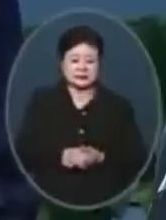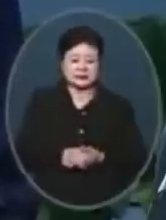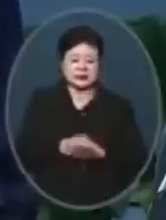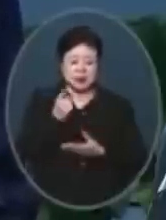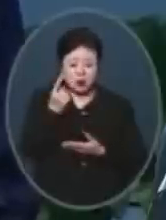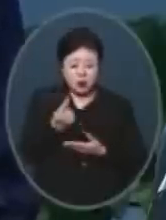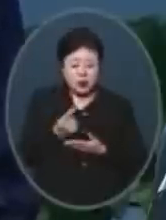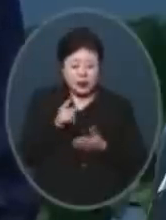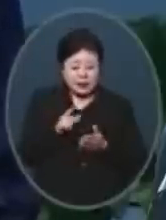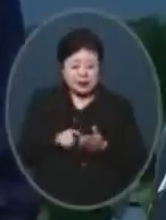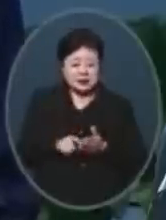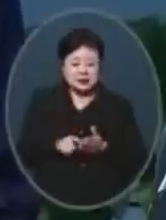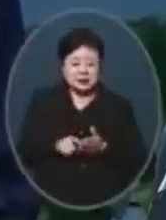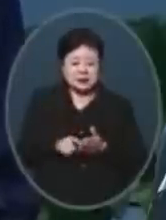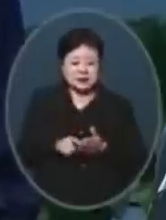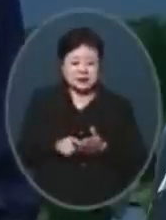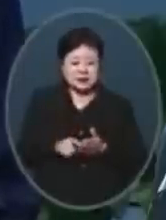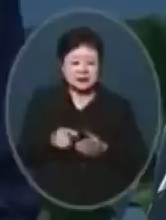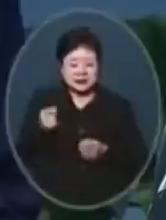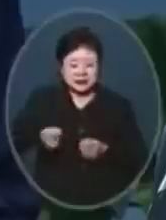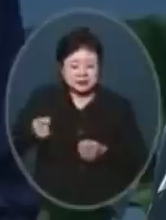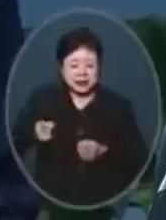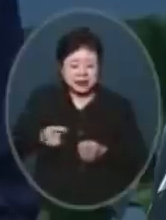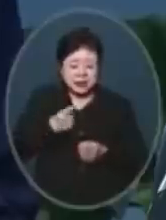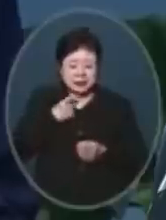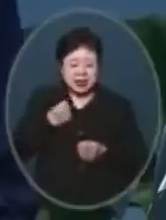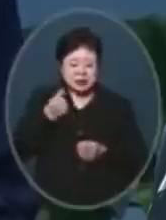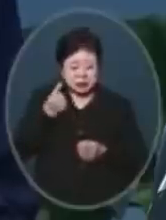때는 지팽이 하나만 짚고